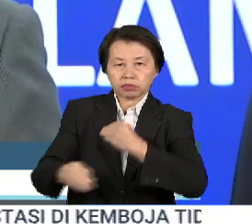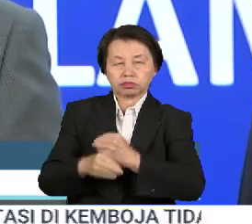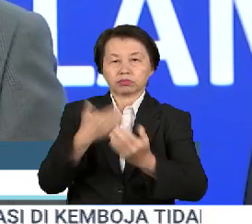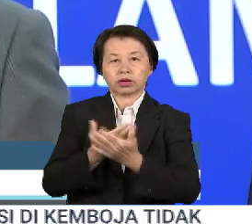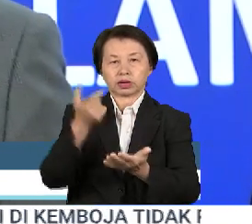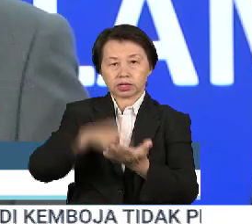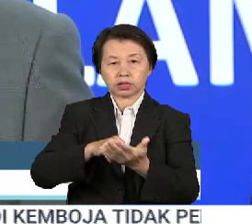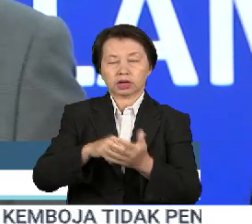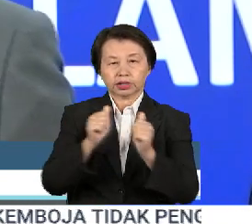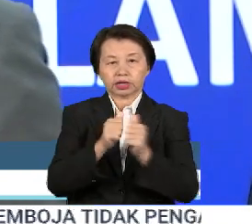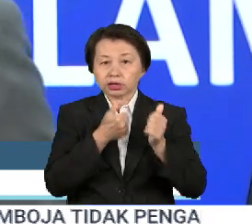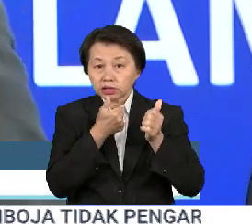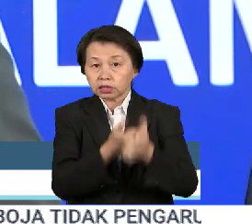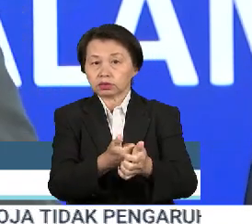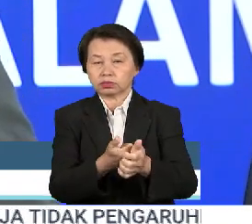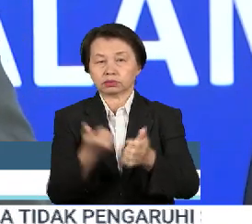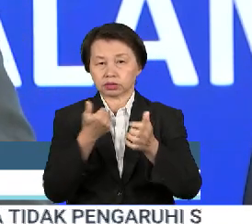Jadi dengan berpandukan kepada